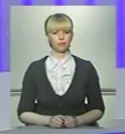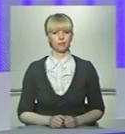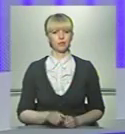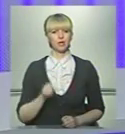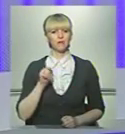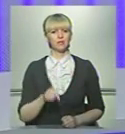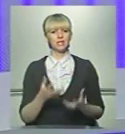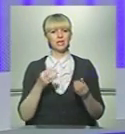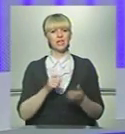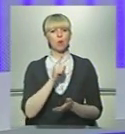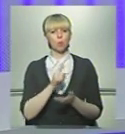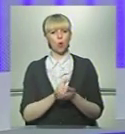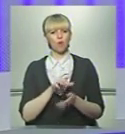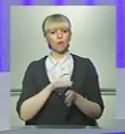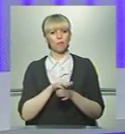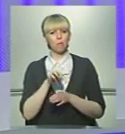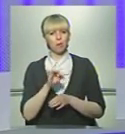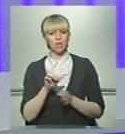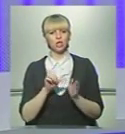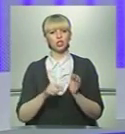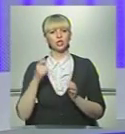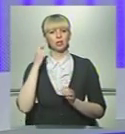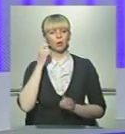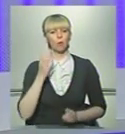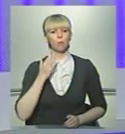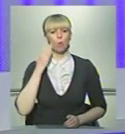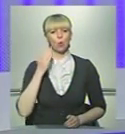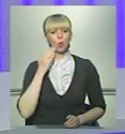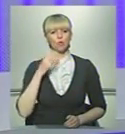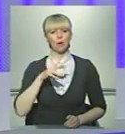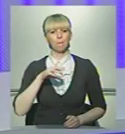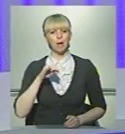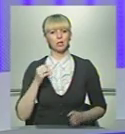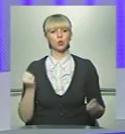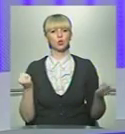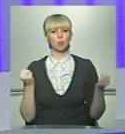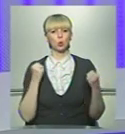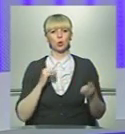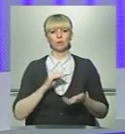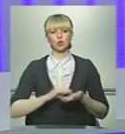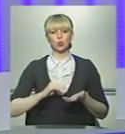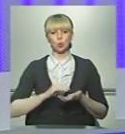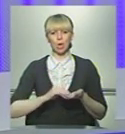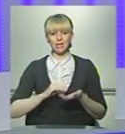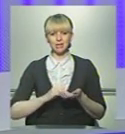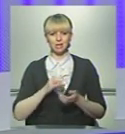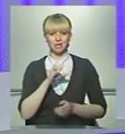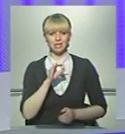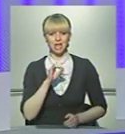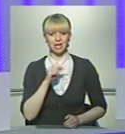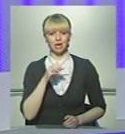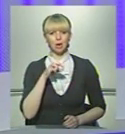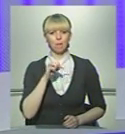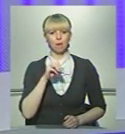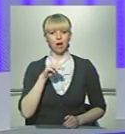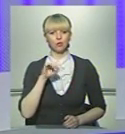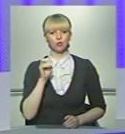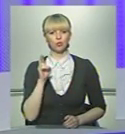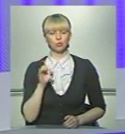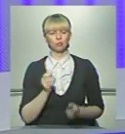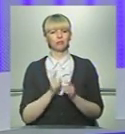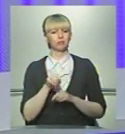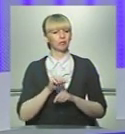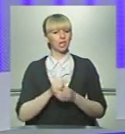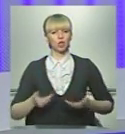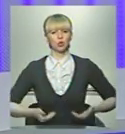ці дні мало би виповнитися 60 років Буковинському метру спортивної журналістики Сергію Батюку. Утім, він